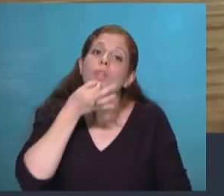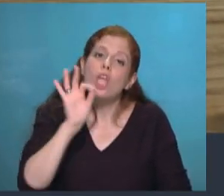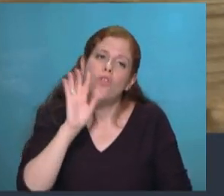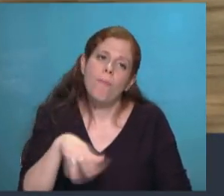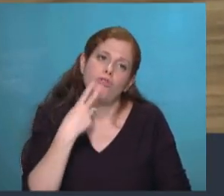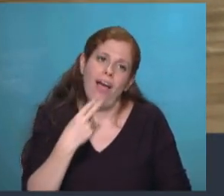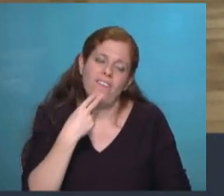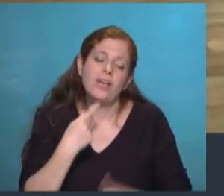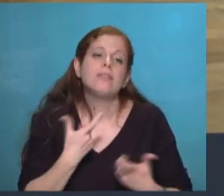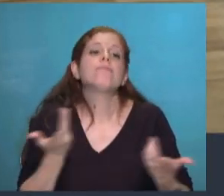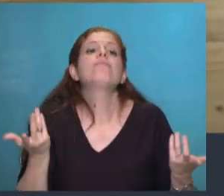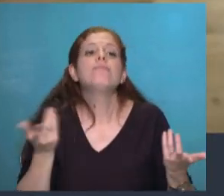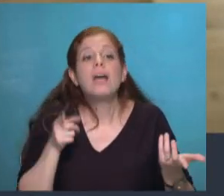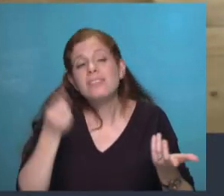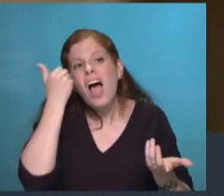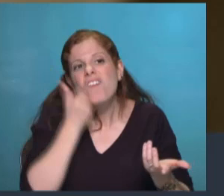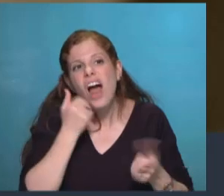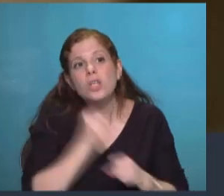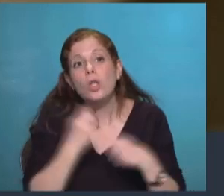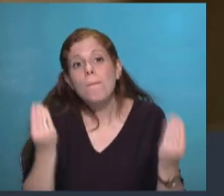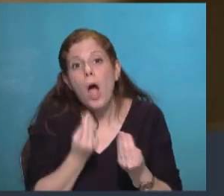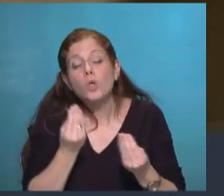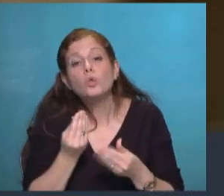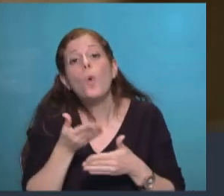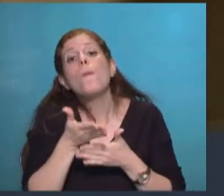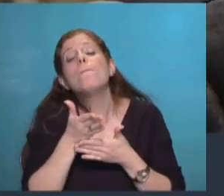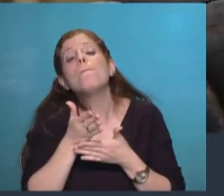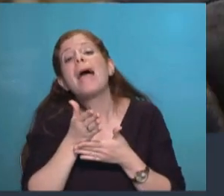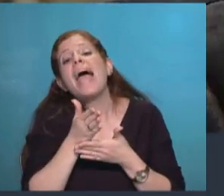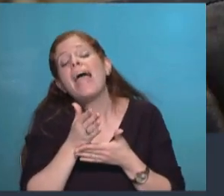אז חבל לעשות משהו בחצי יכולת שלי.